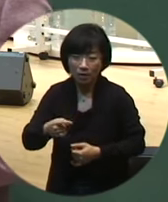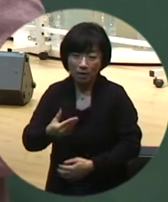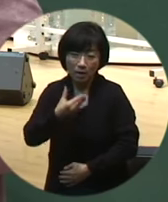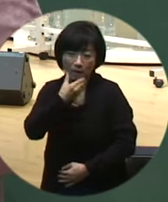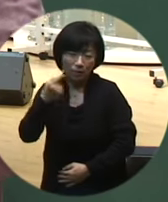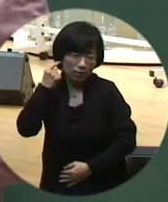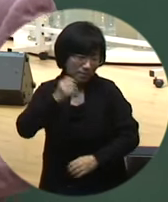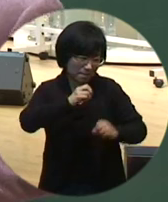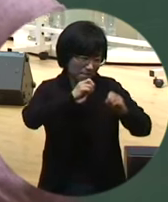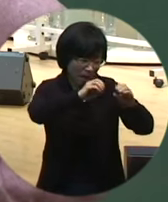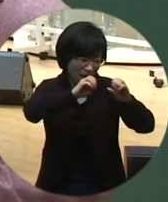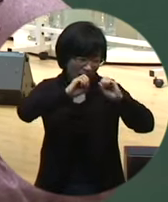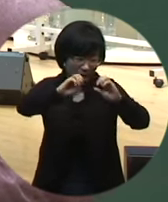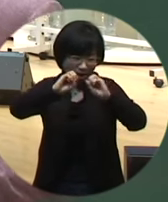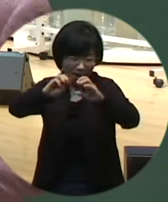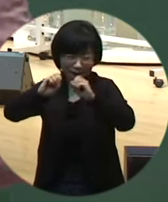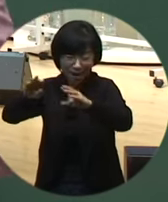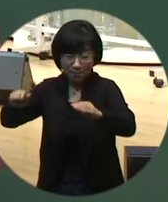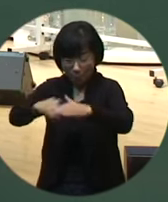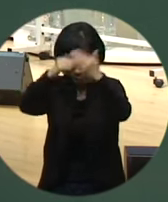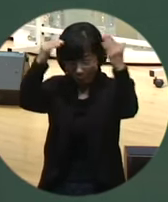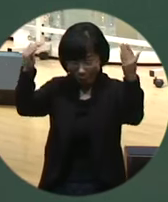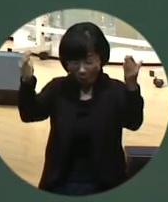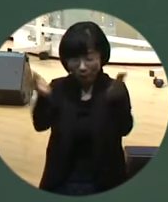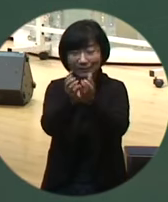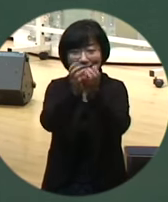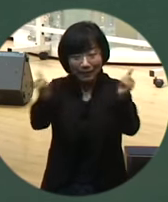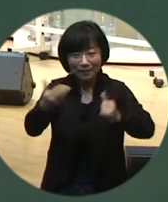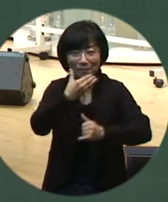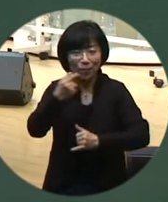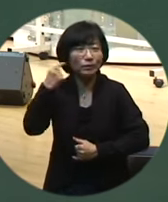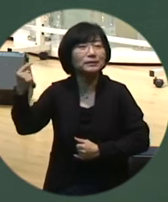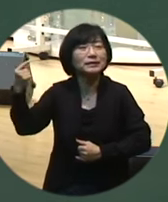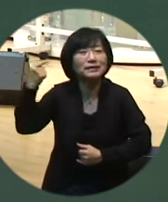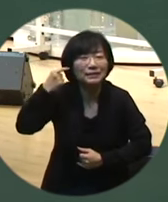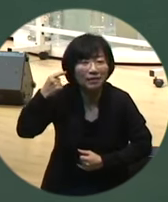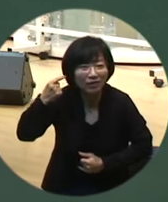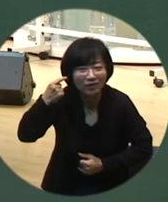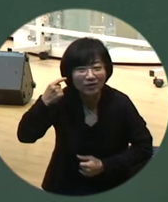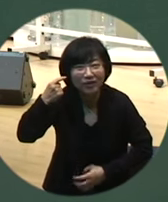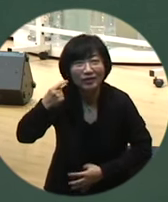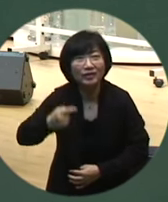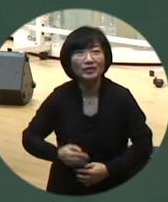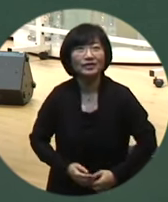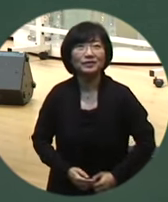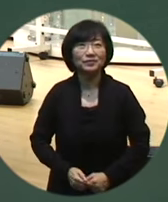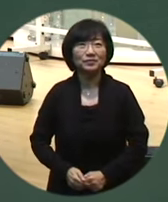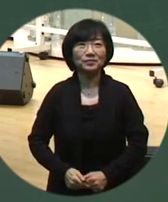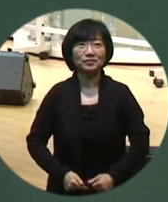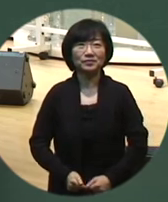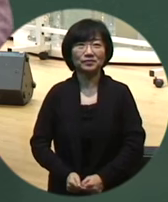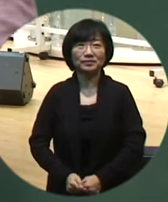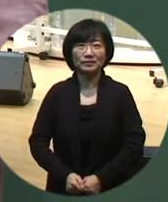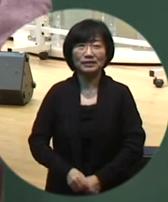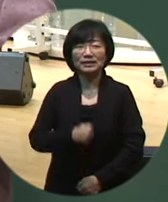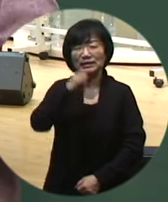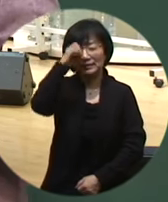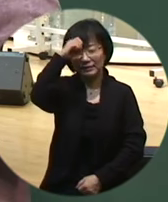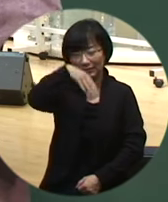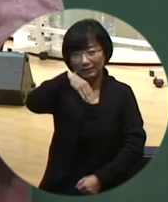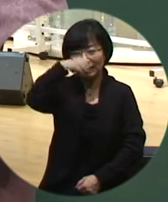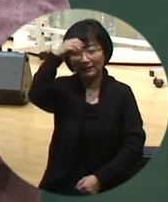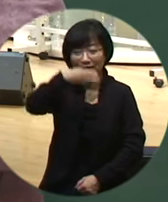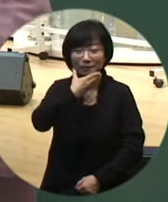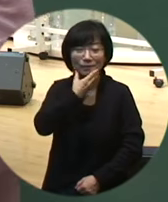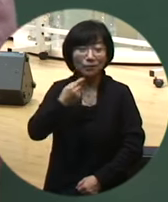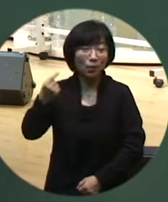absolute desire of God? It's for all people to receive the gospel. 그런데 그냥 복음이 아닙니다. 복음 오직이요. But not just the simple